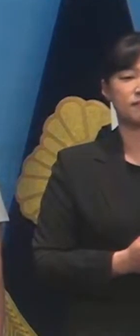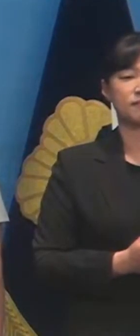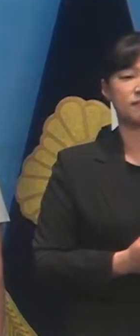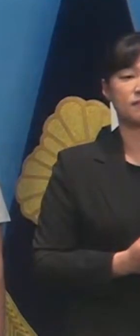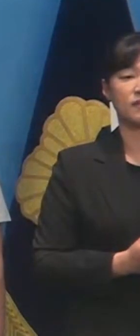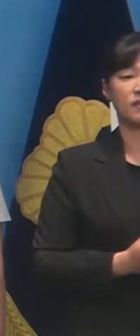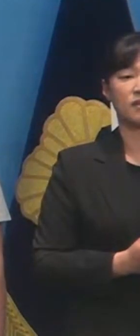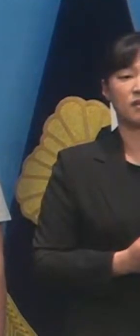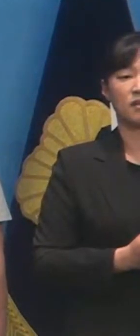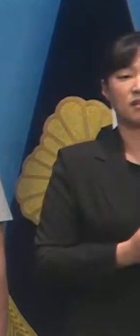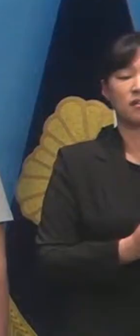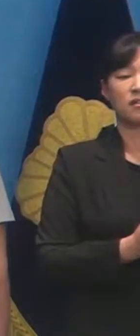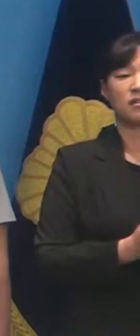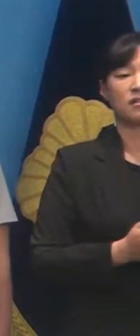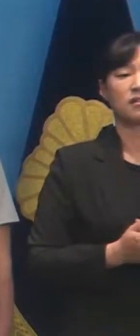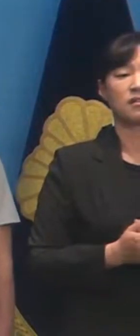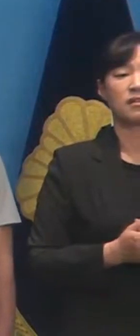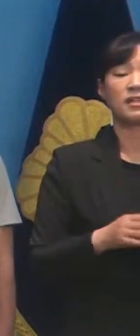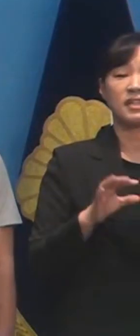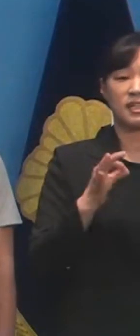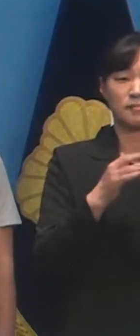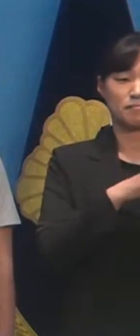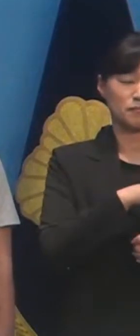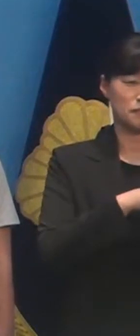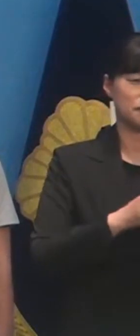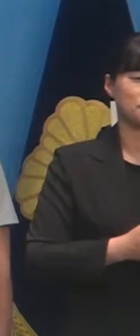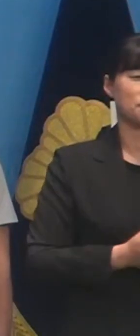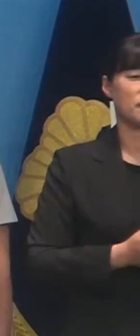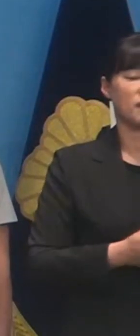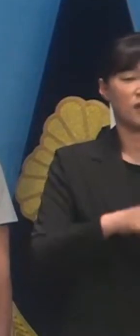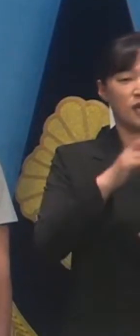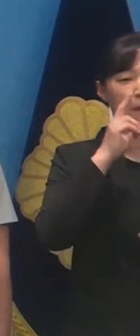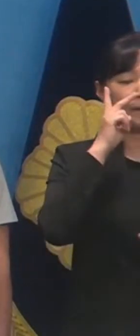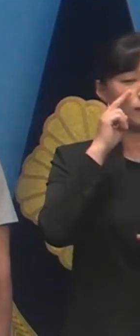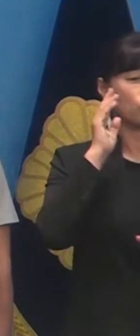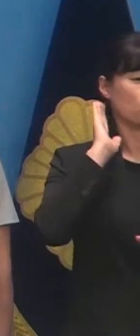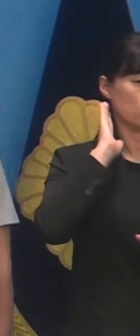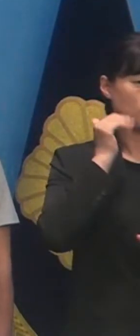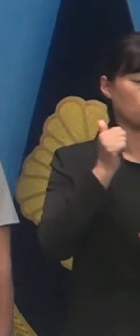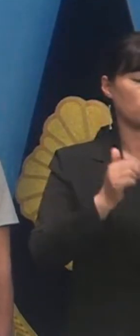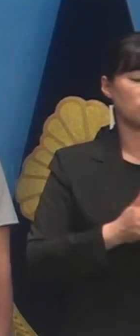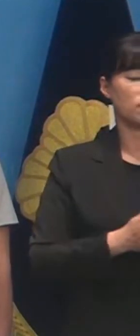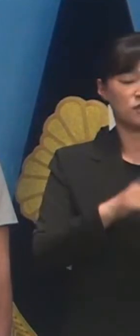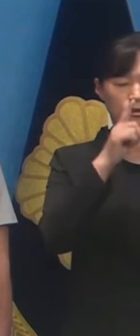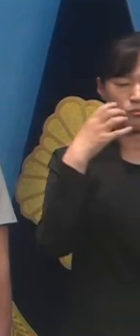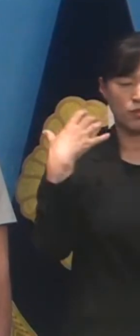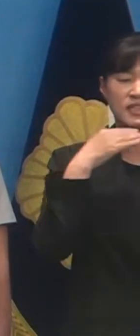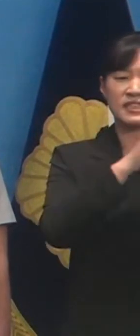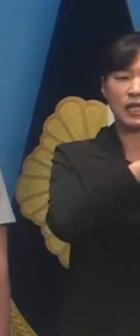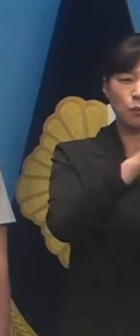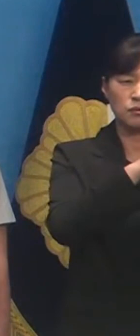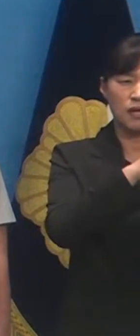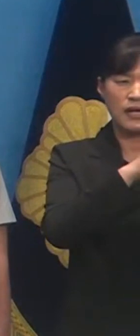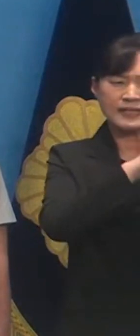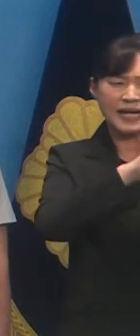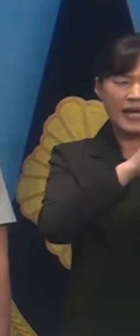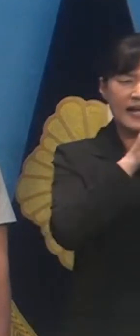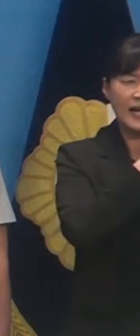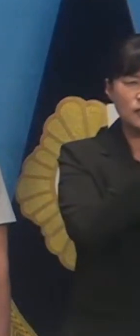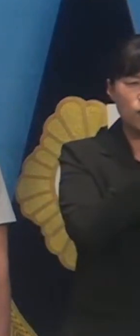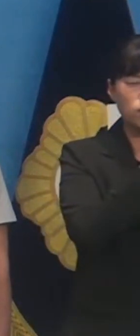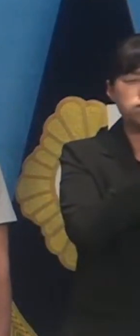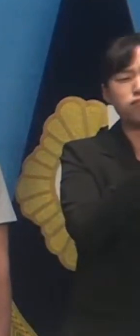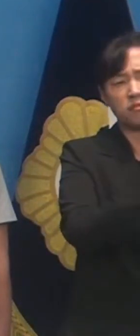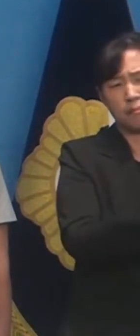네, 정무위 소속 평택시병교육위원장입니다. 미국 트럼프 정부의 자동차 관세 문제가